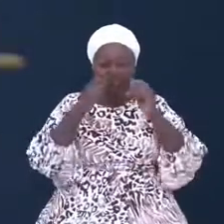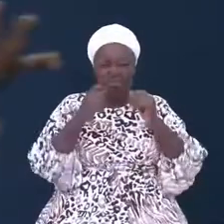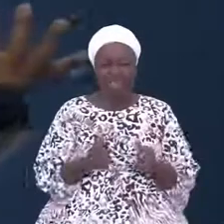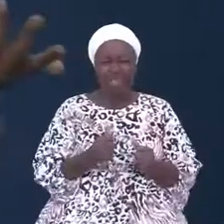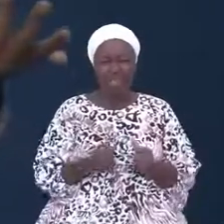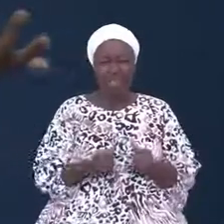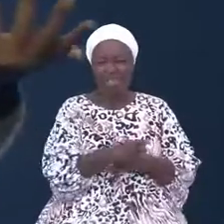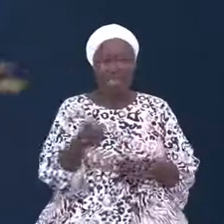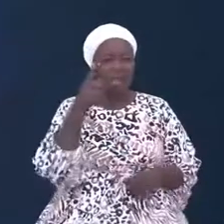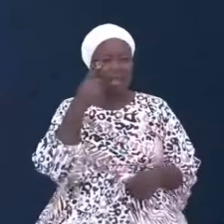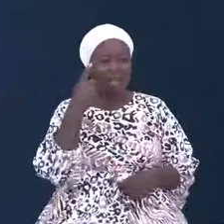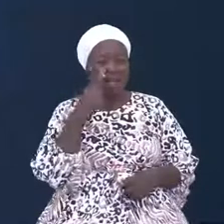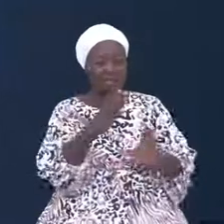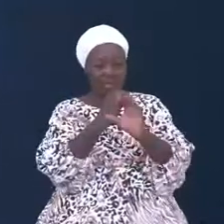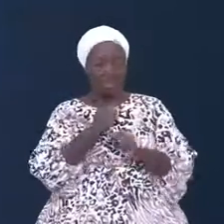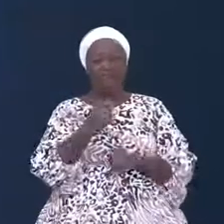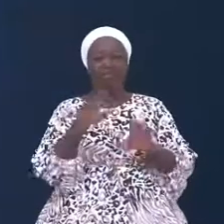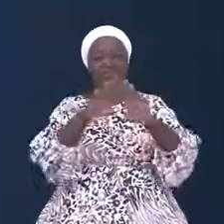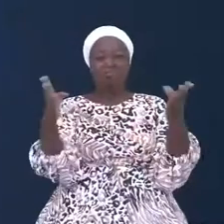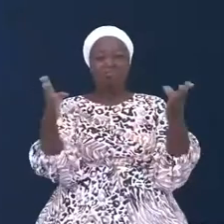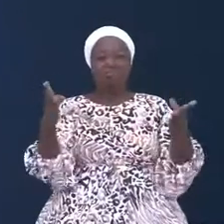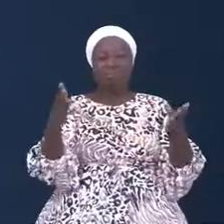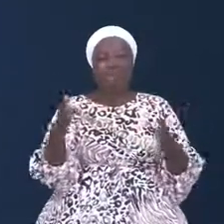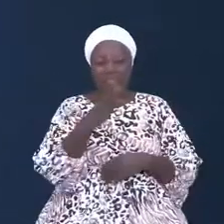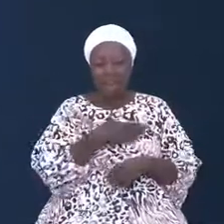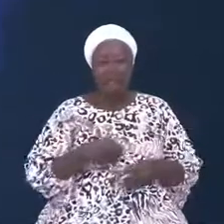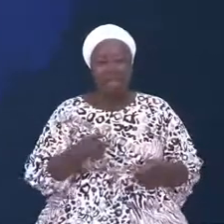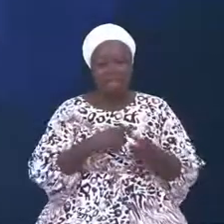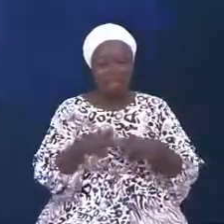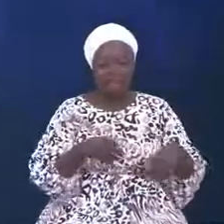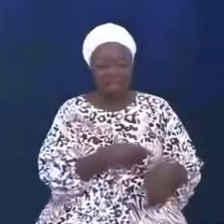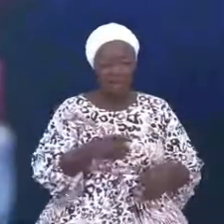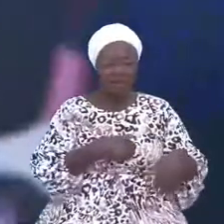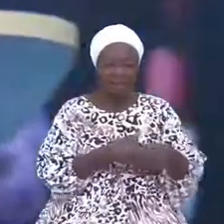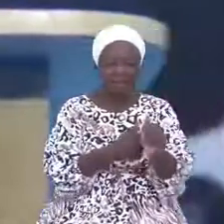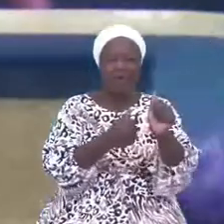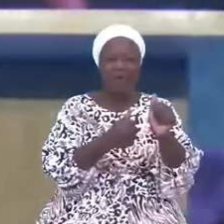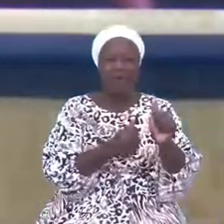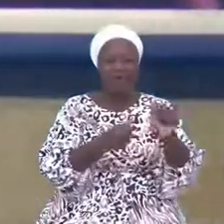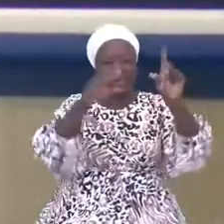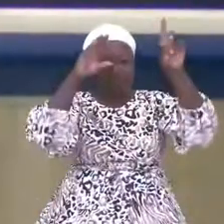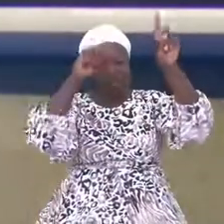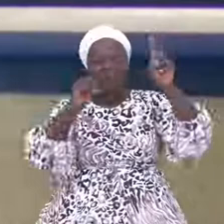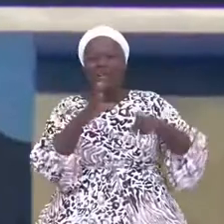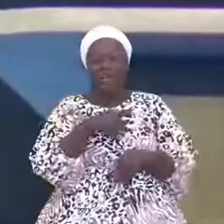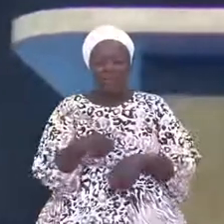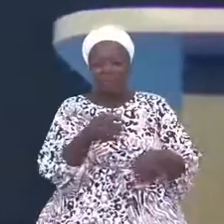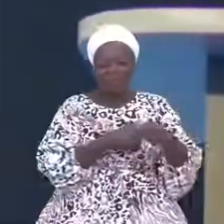toucha leurs yeux et aussitôt ils recouvrèrent la vue et le